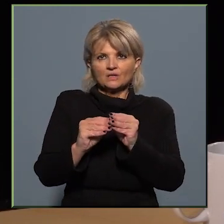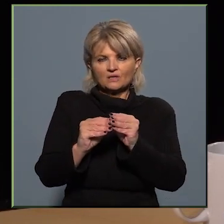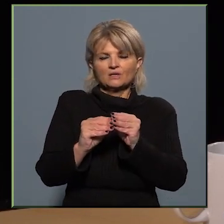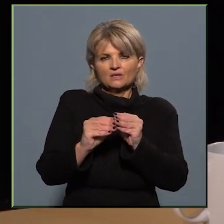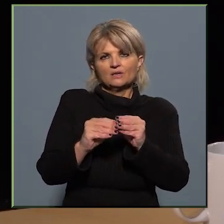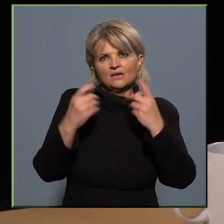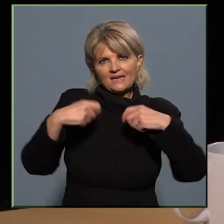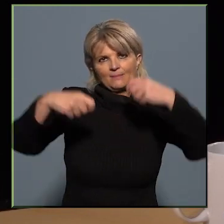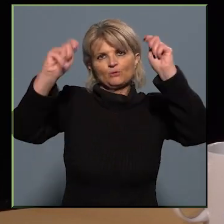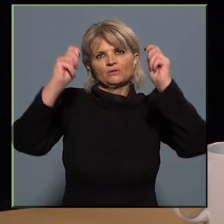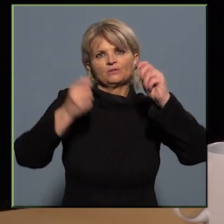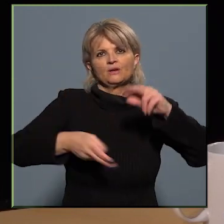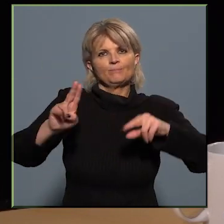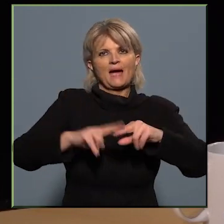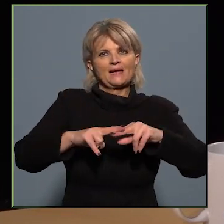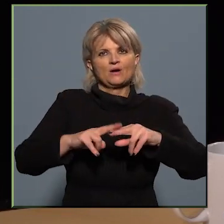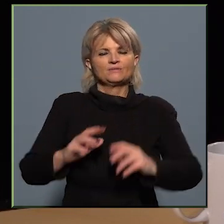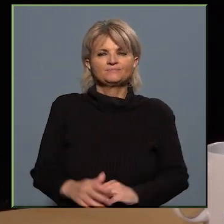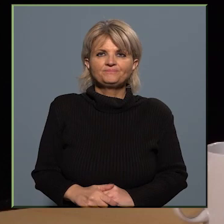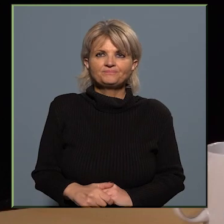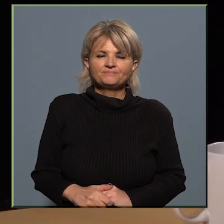hozzájárulásával épült meg ez a pálya.